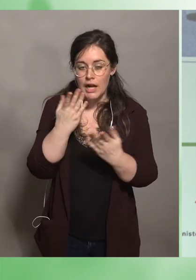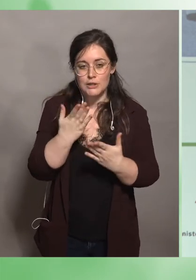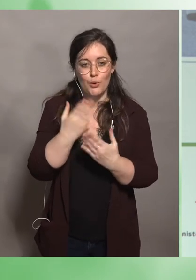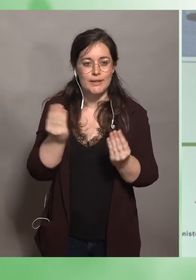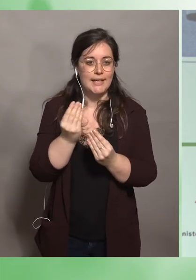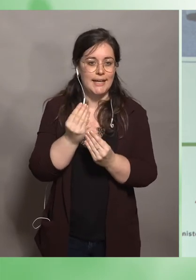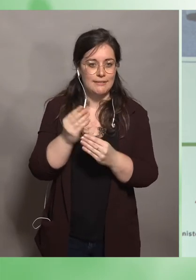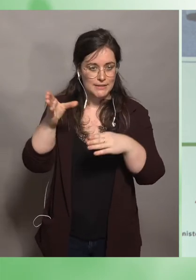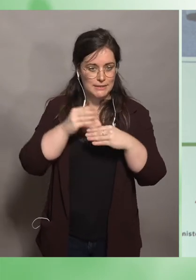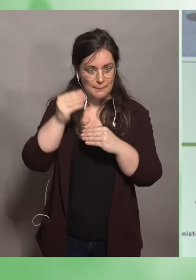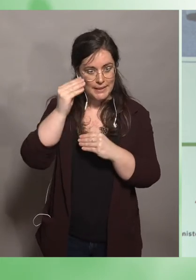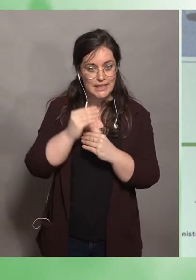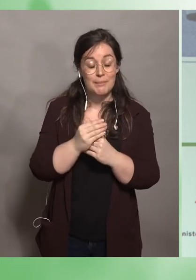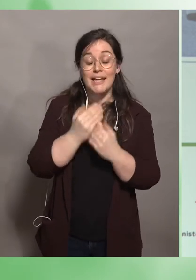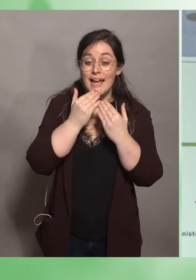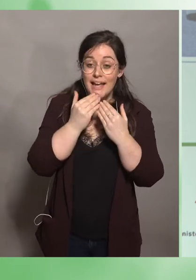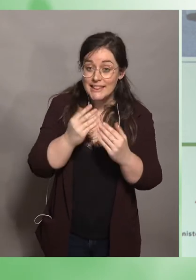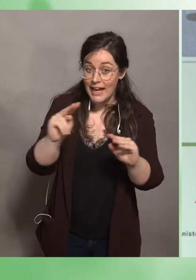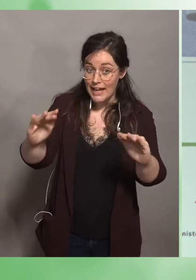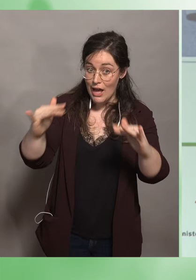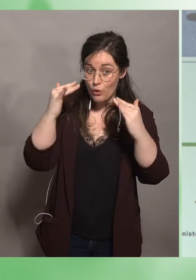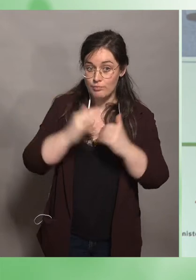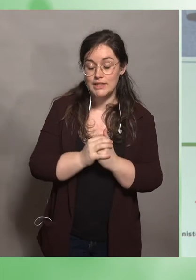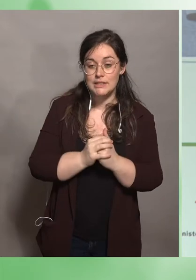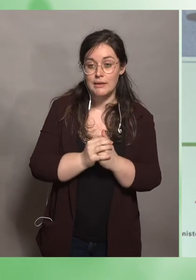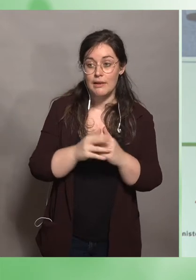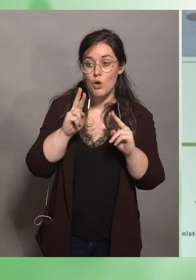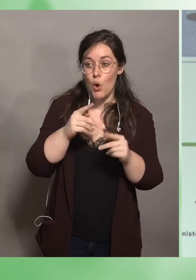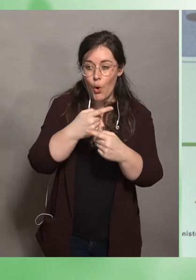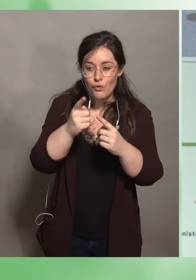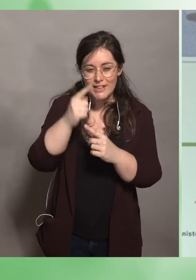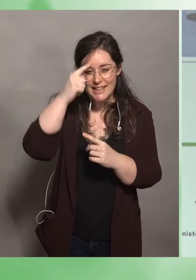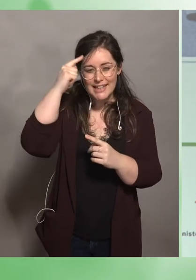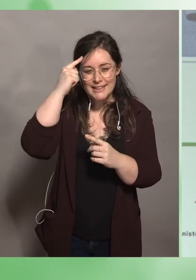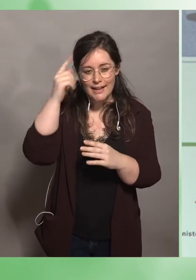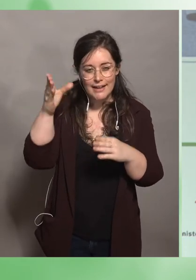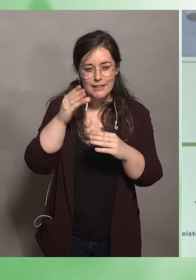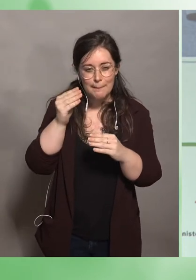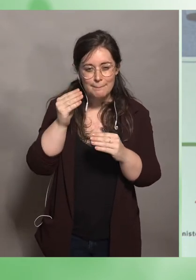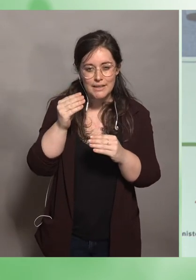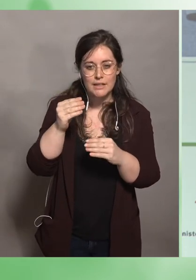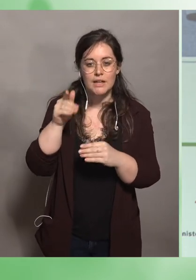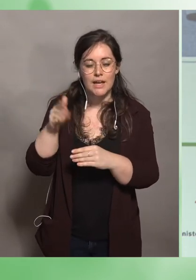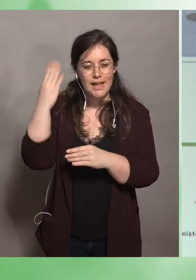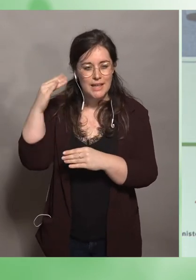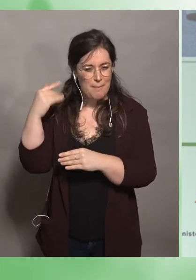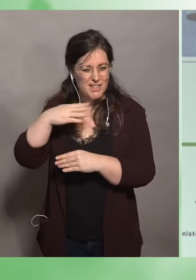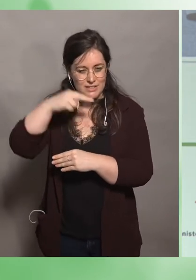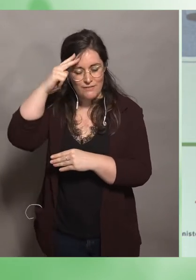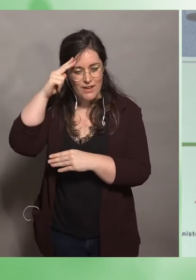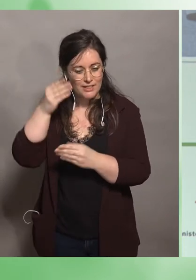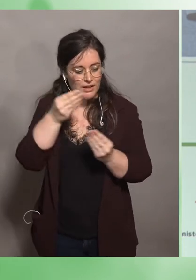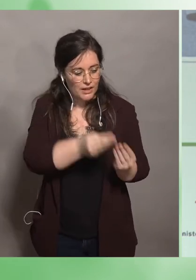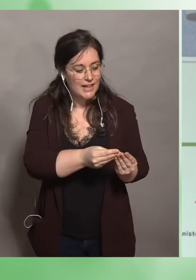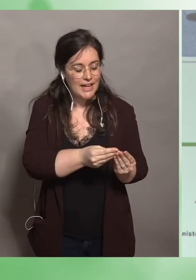heutigen Tag. Ich danke Ihnen für die Aufmerksamkeit und ich hoffe, Sie nehmen die Gedanken mit, die James' Vater James auf seinem Weg mitgegeben hat. Und mittlerweile